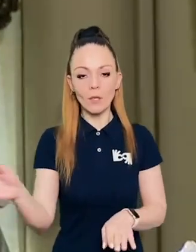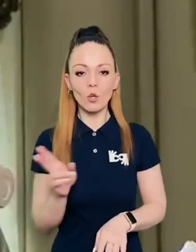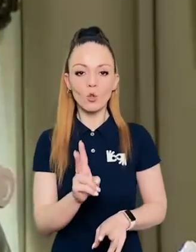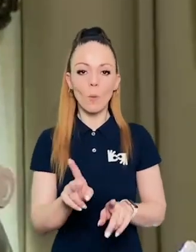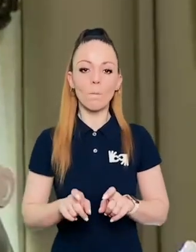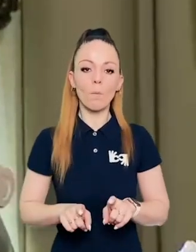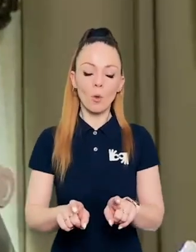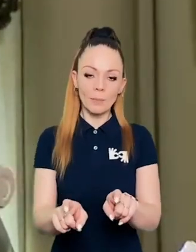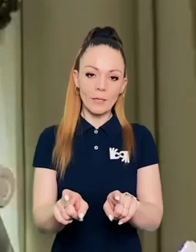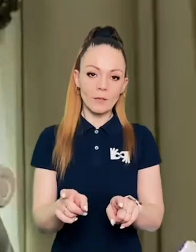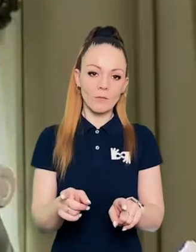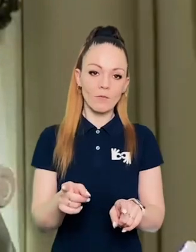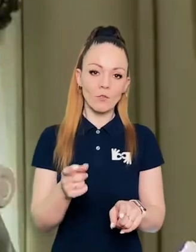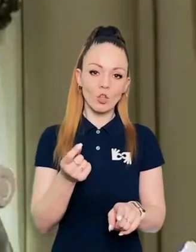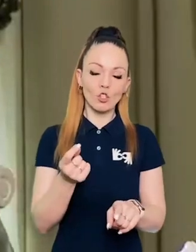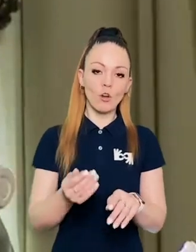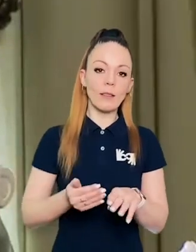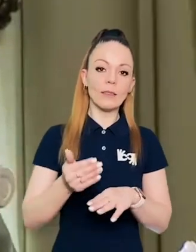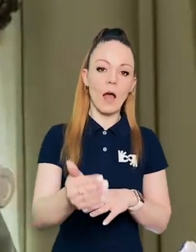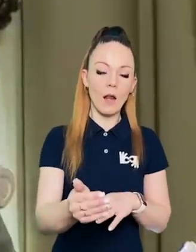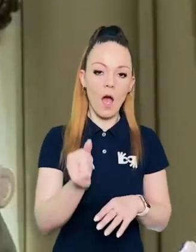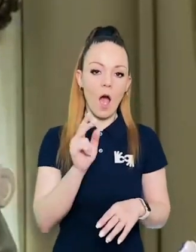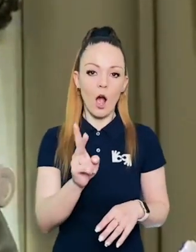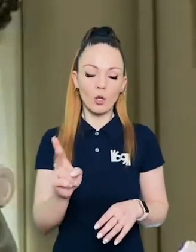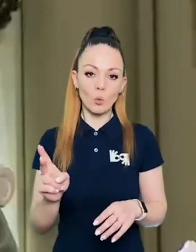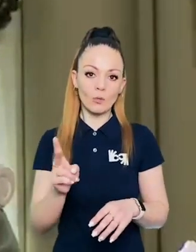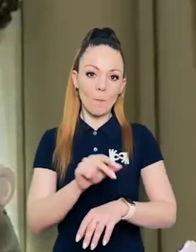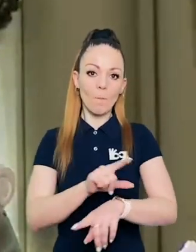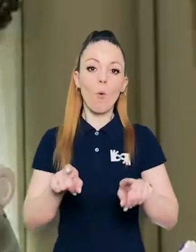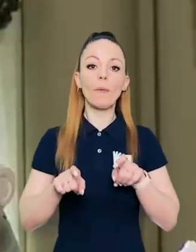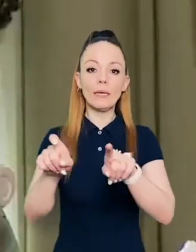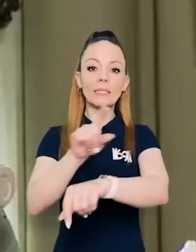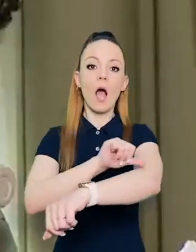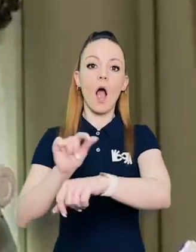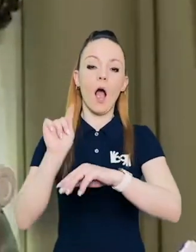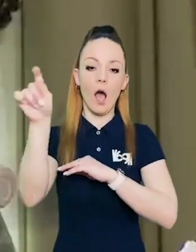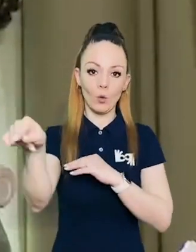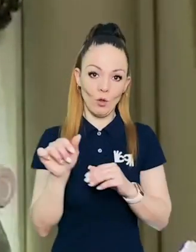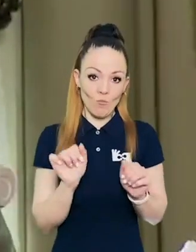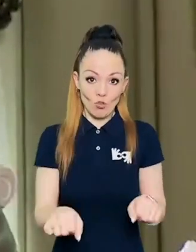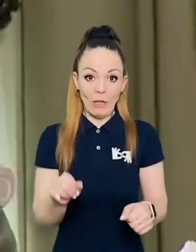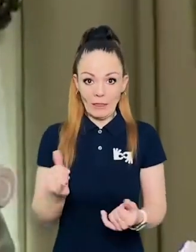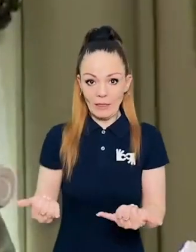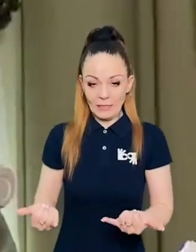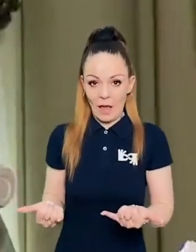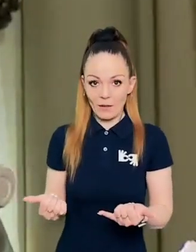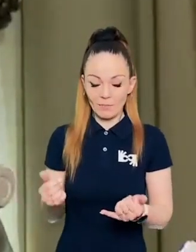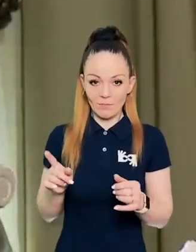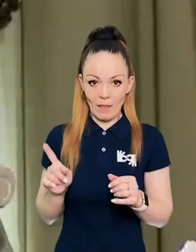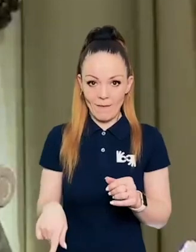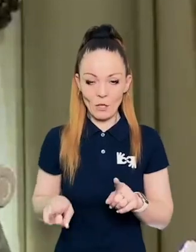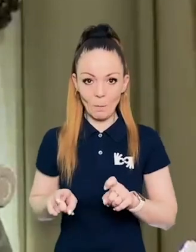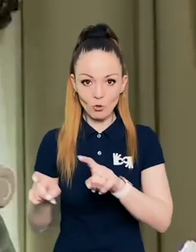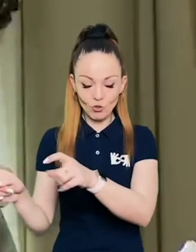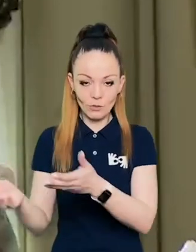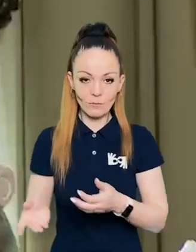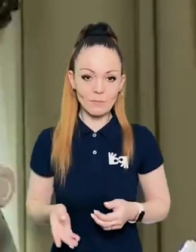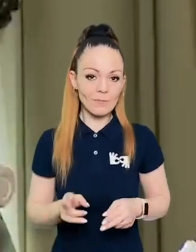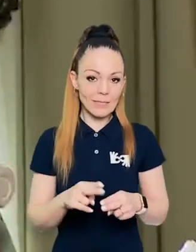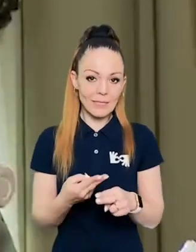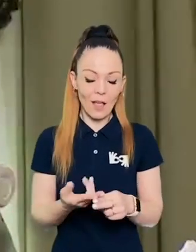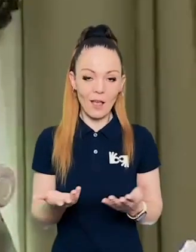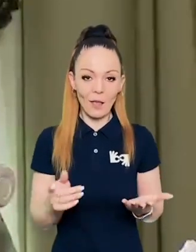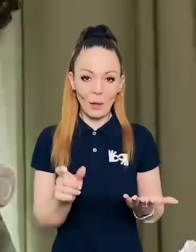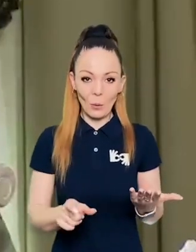в інший бік, а хтось там трішки далі, а хтось навіть за кордон побіг. І може навіть зараз біжить. Але це